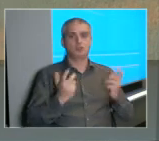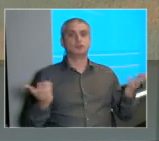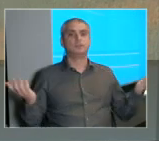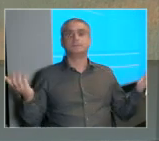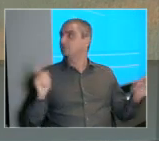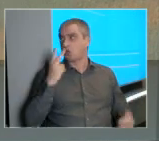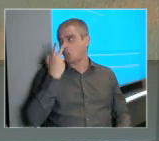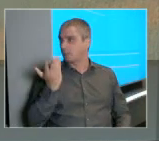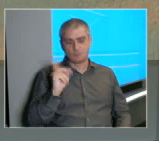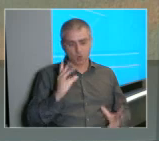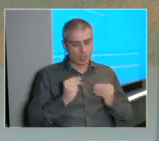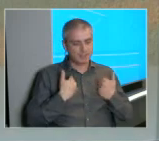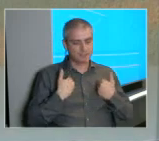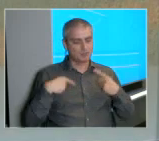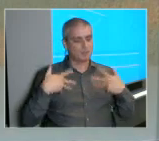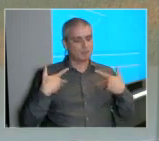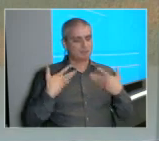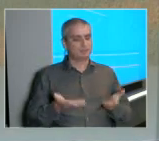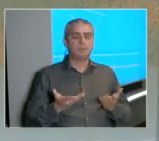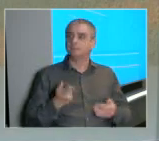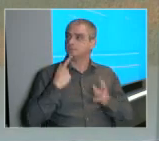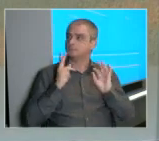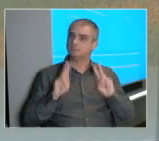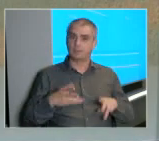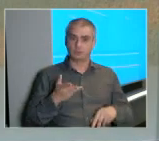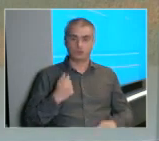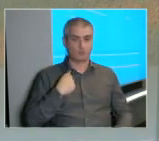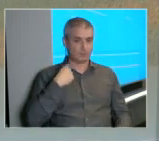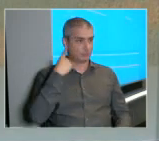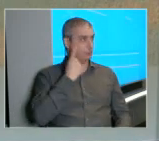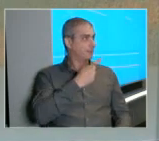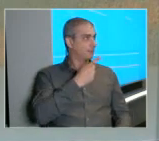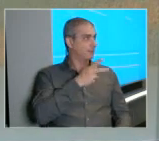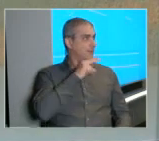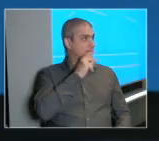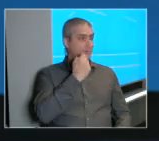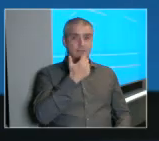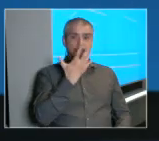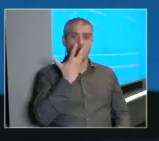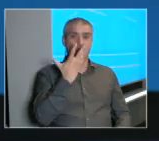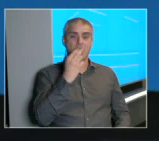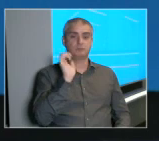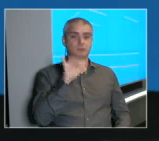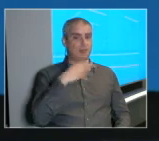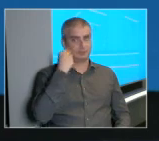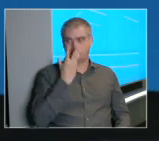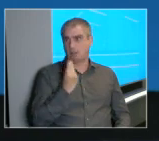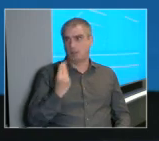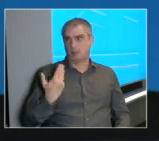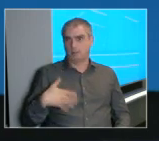שאנחנו... כן, לא רואים. לא איתנו בימים השמחים האלה. לגמרי, ואני שמעתי את הנתון של כמעט 50 אלף תלמידים, זה לא